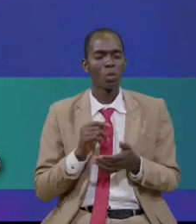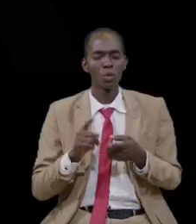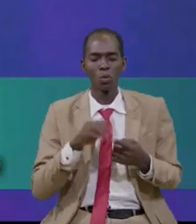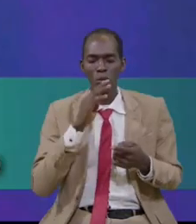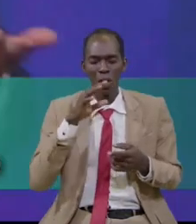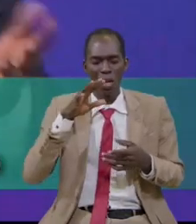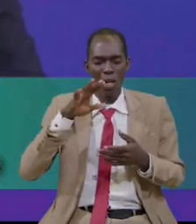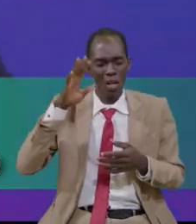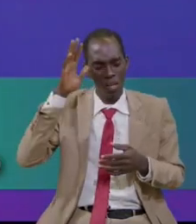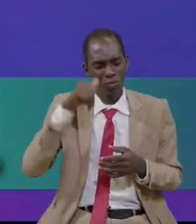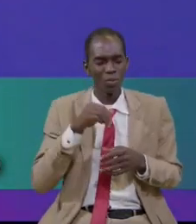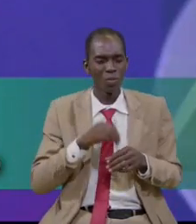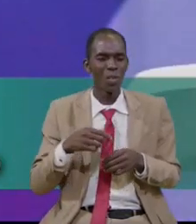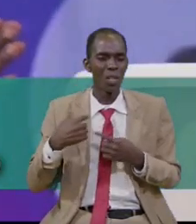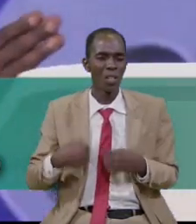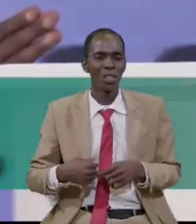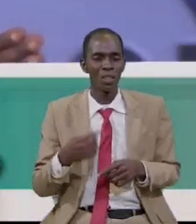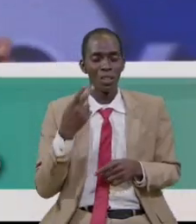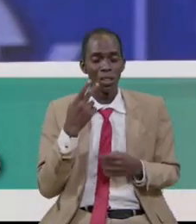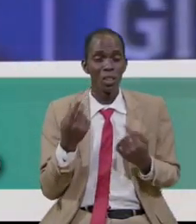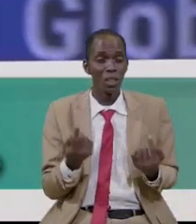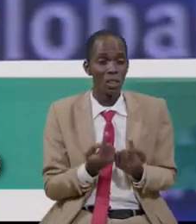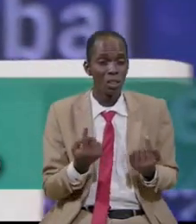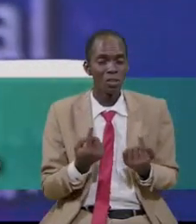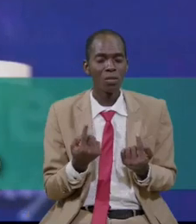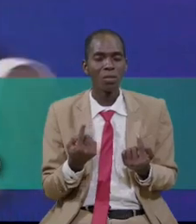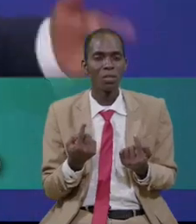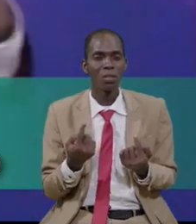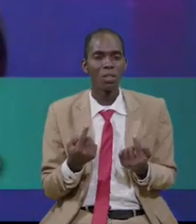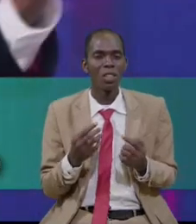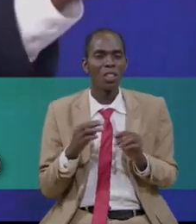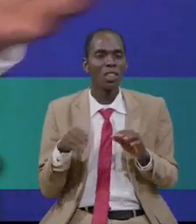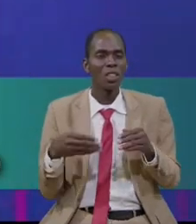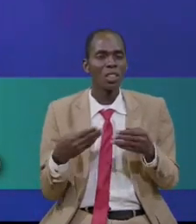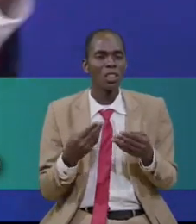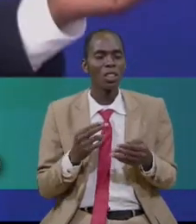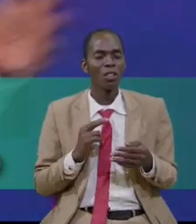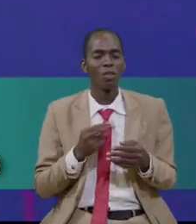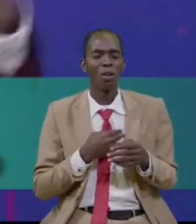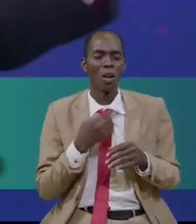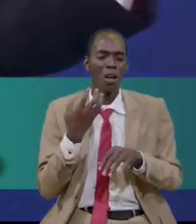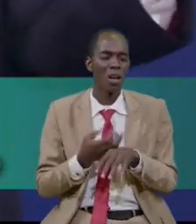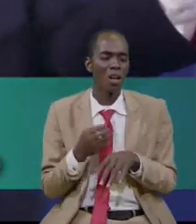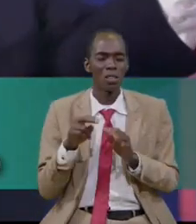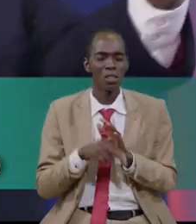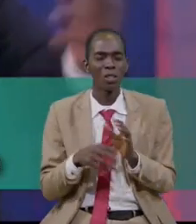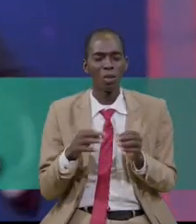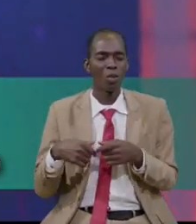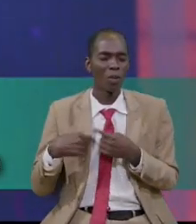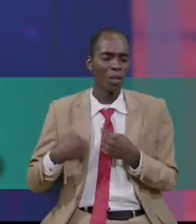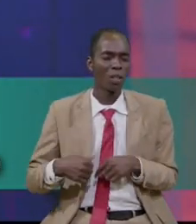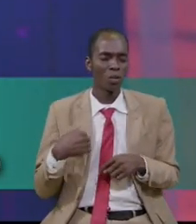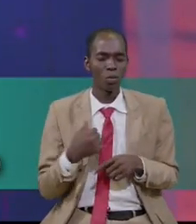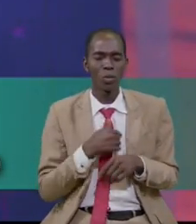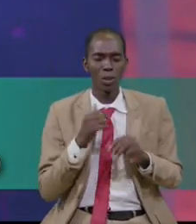donne une conscience scellée. Le péché nous donne l'endurcissement de cœur et nous pouvons faire tout ce que